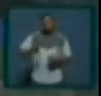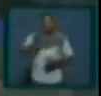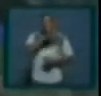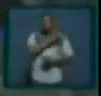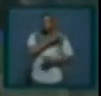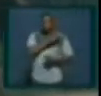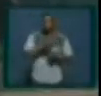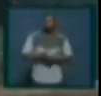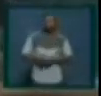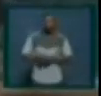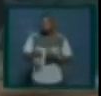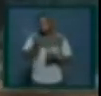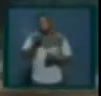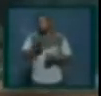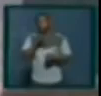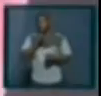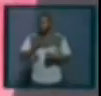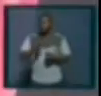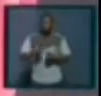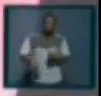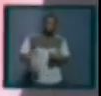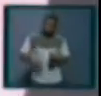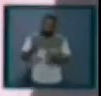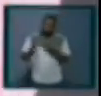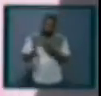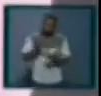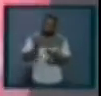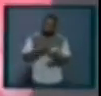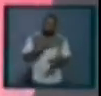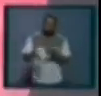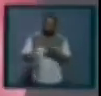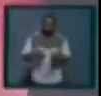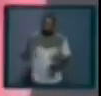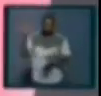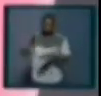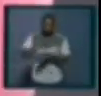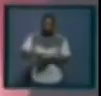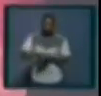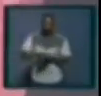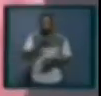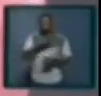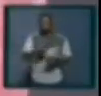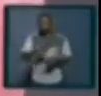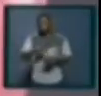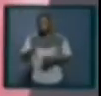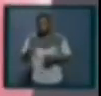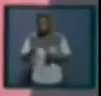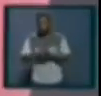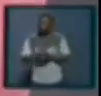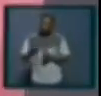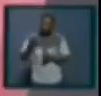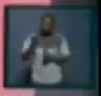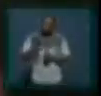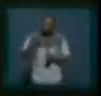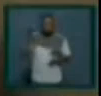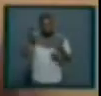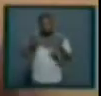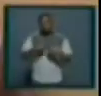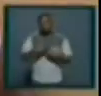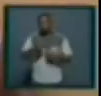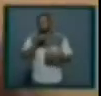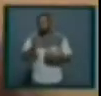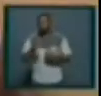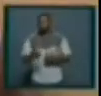à convaincre. Les moins sceptiques sont ceux qui n'ont pas les moyens et ceux qui pensent qu'ils n'ont plus rien